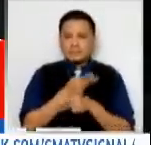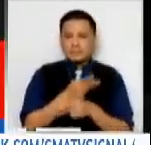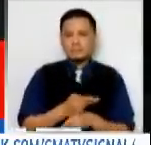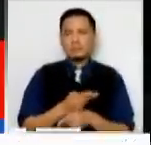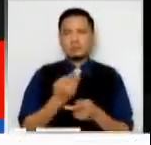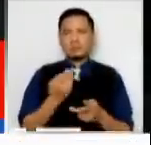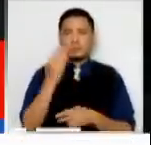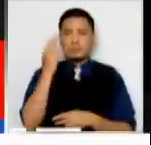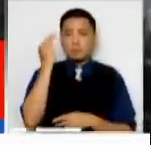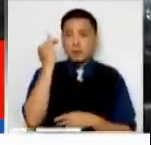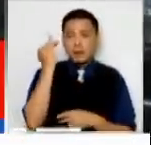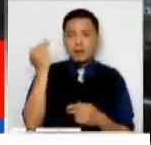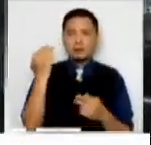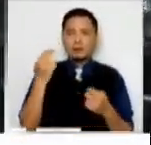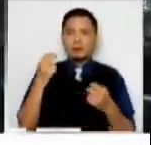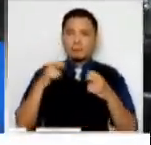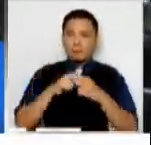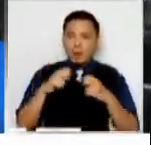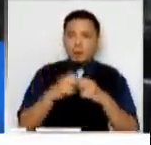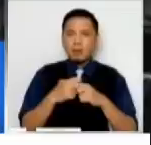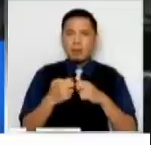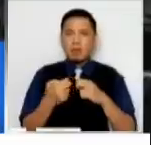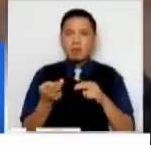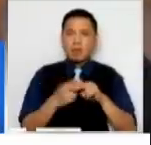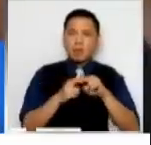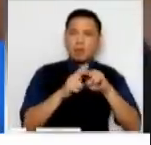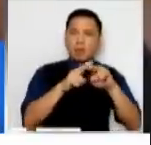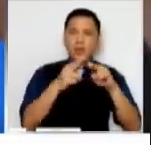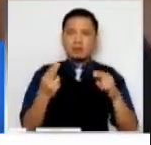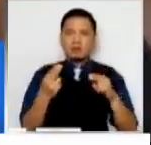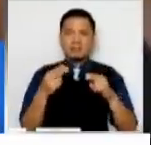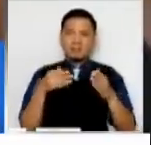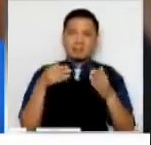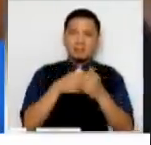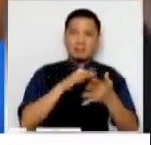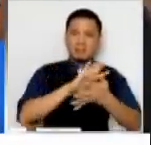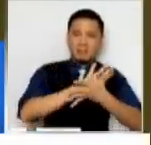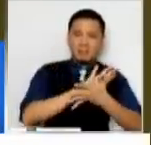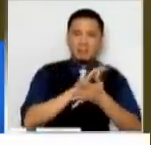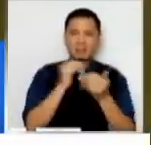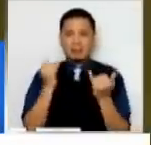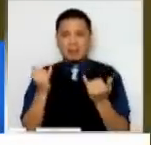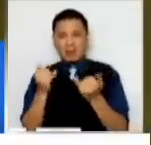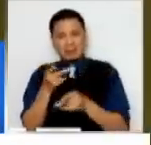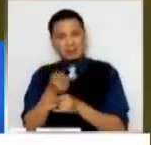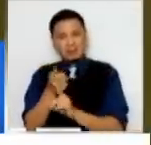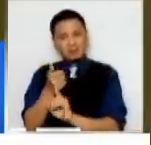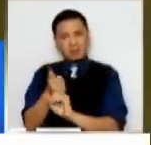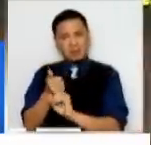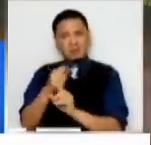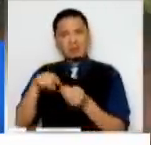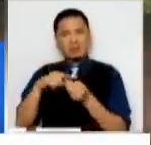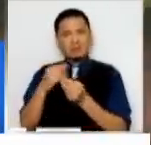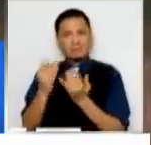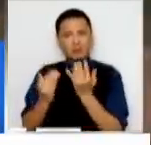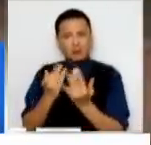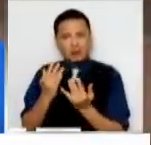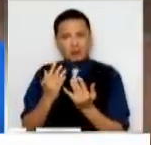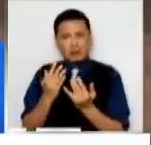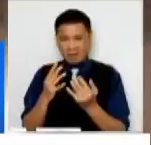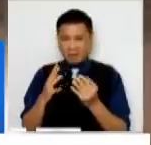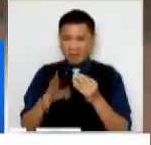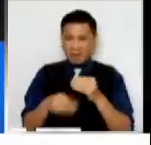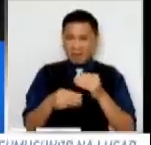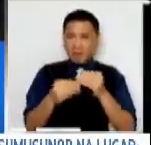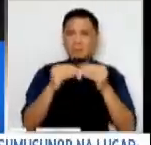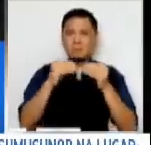pang problema. Yun po yung laban natin kontra COVID-19 virus. So kung dadagdagan po natin na isa pang